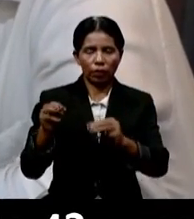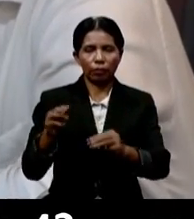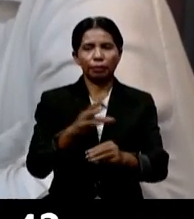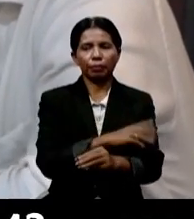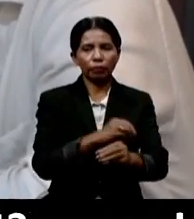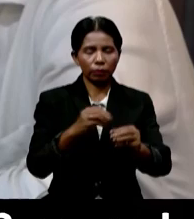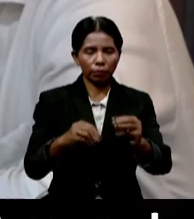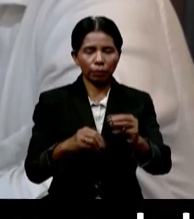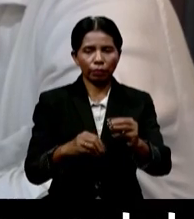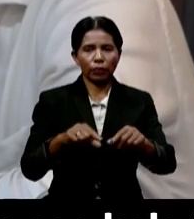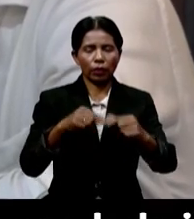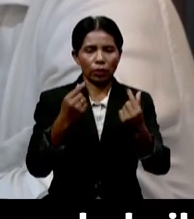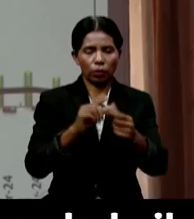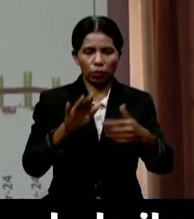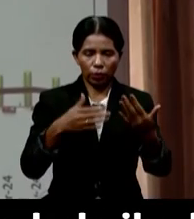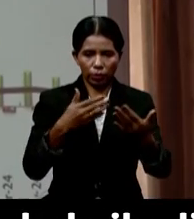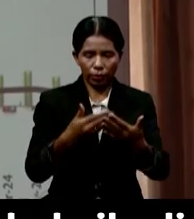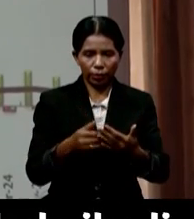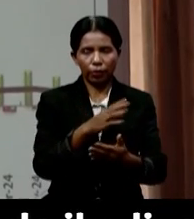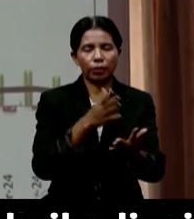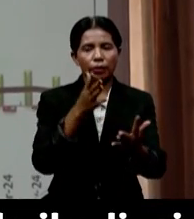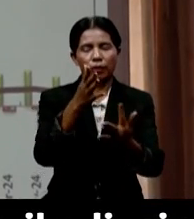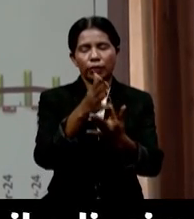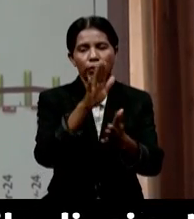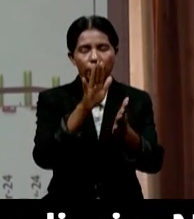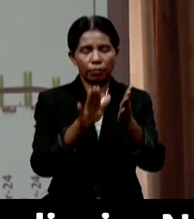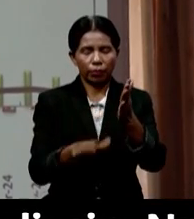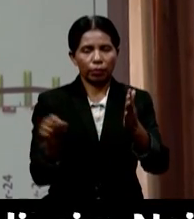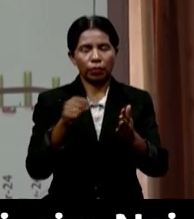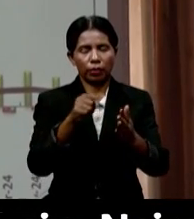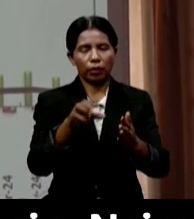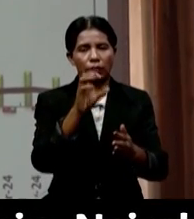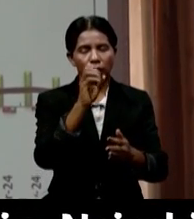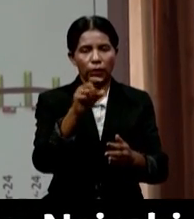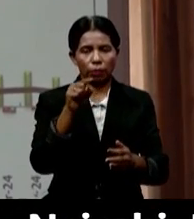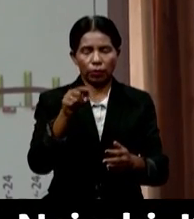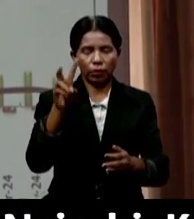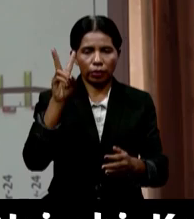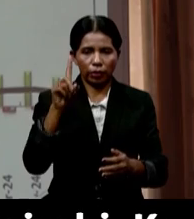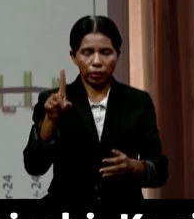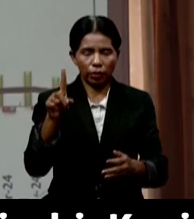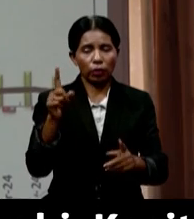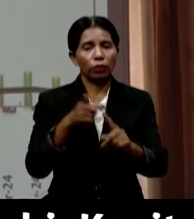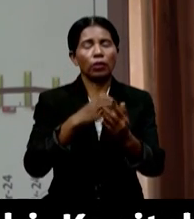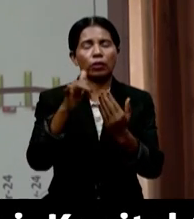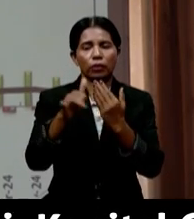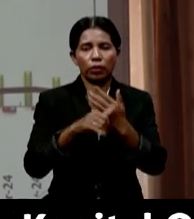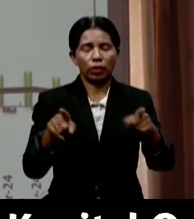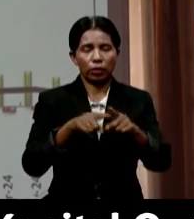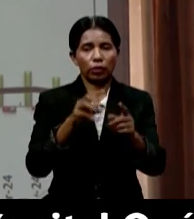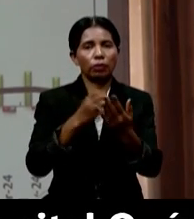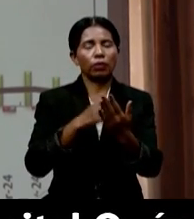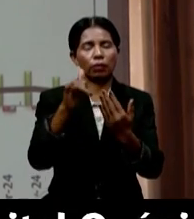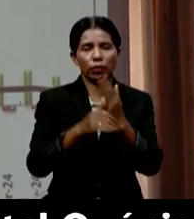preço consumidor grupo roto mensal tumba menos % mamo ponto ida ba fulan junho compara ho fulan maio